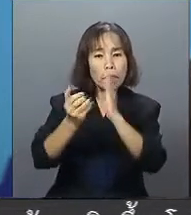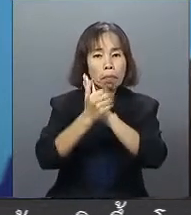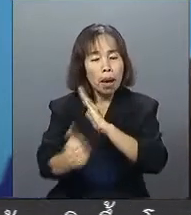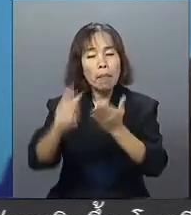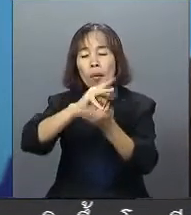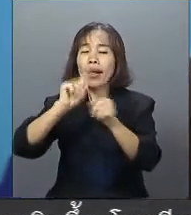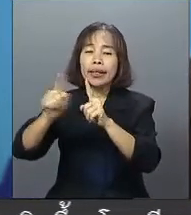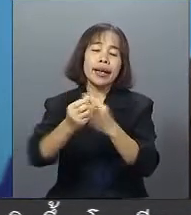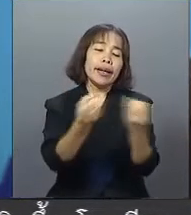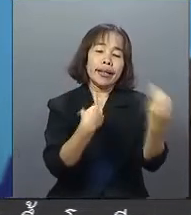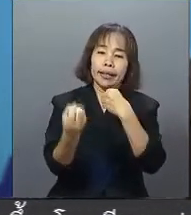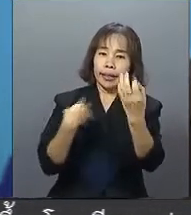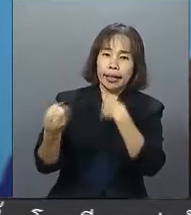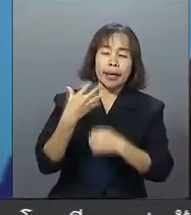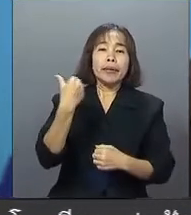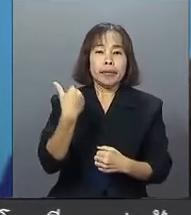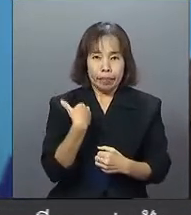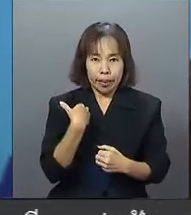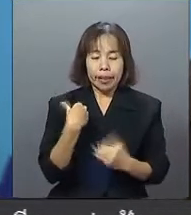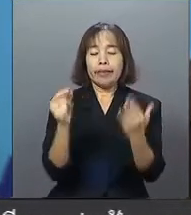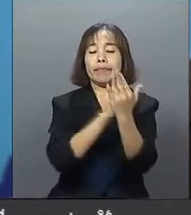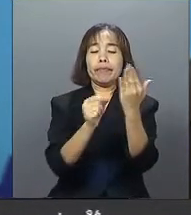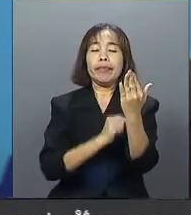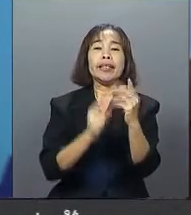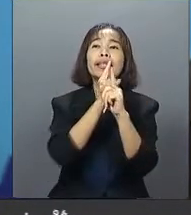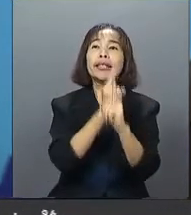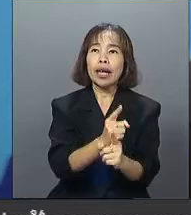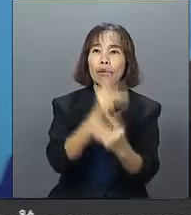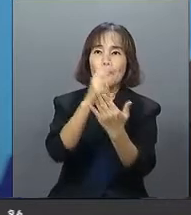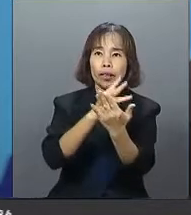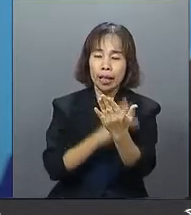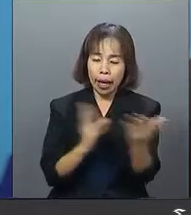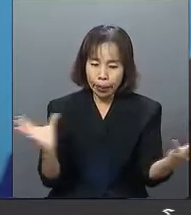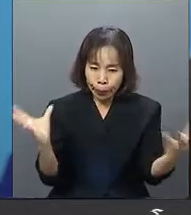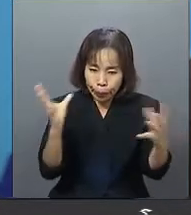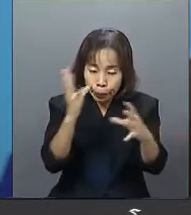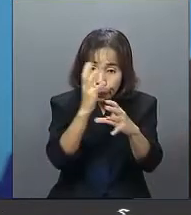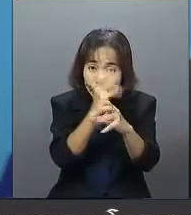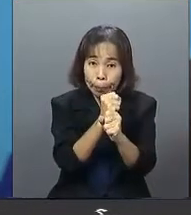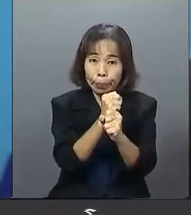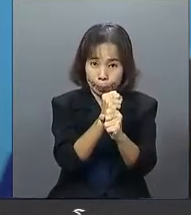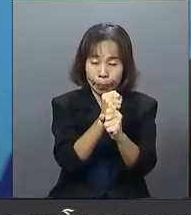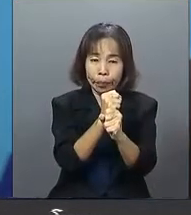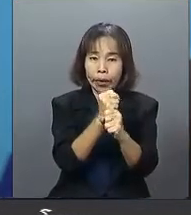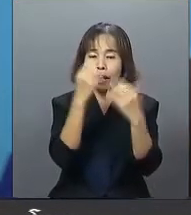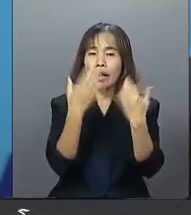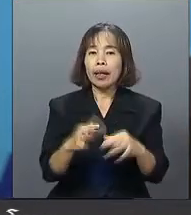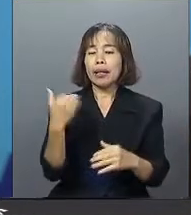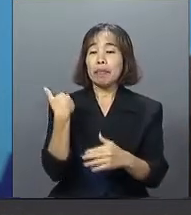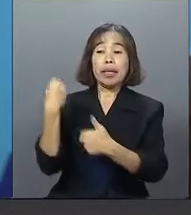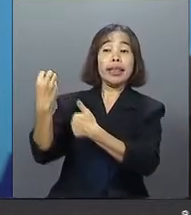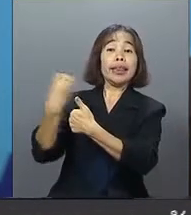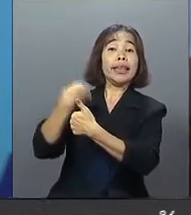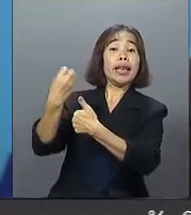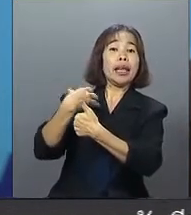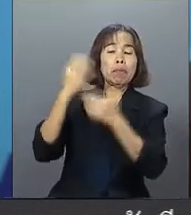ซึ่งก็ได้มีการนำหลักทางวิชาการนะครับมาบูรณาการข้อมูลนะครับรวบรวมแล้วก็ได้รับการแนะนำจากนักวิ